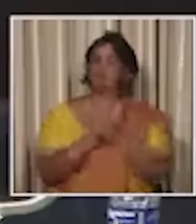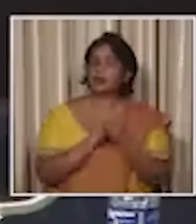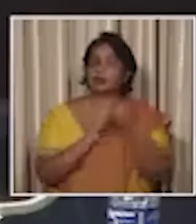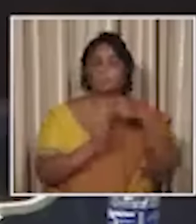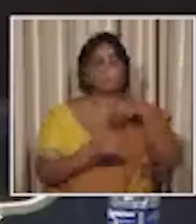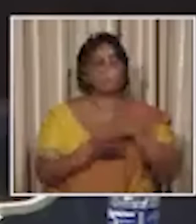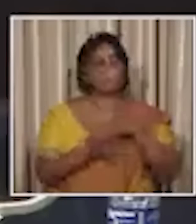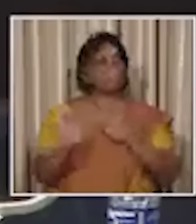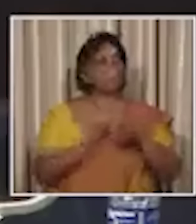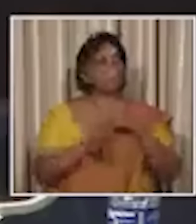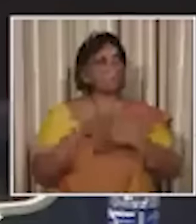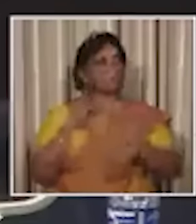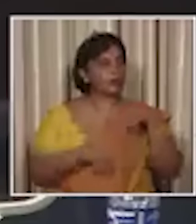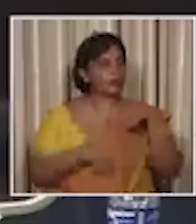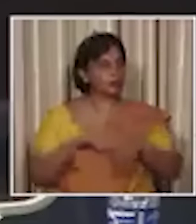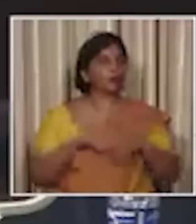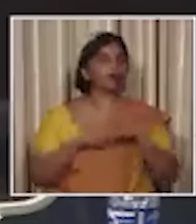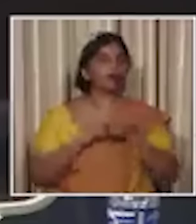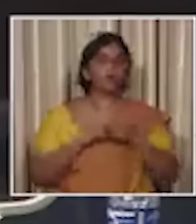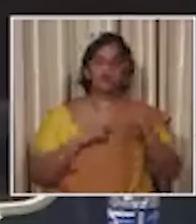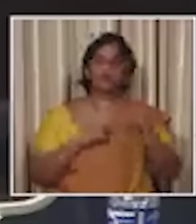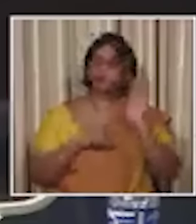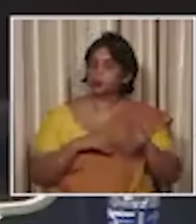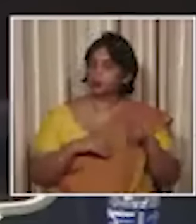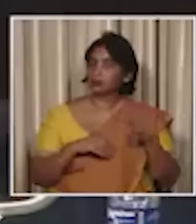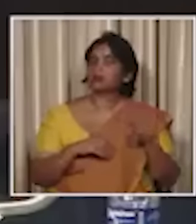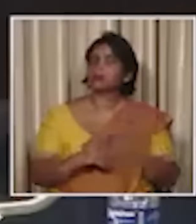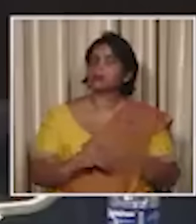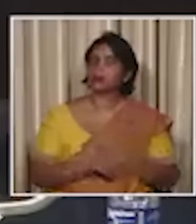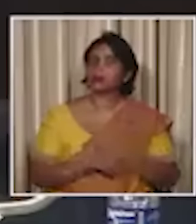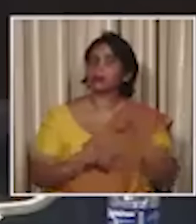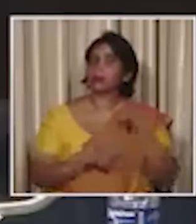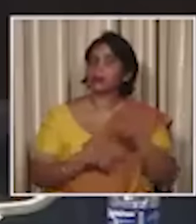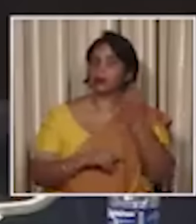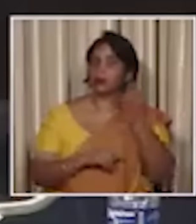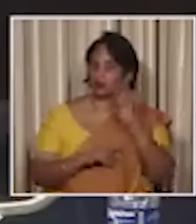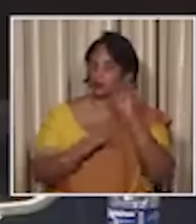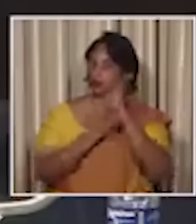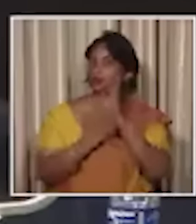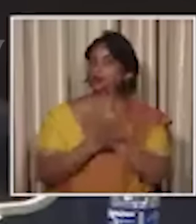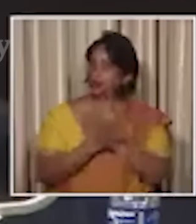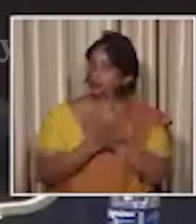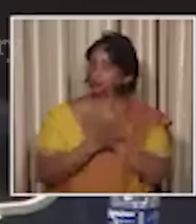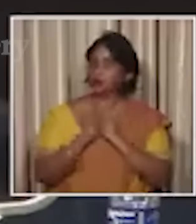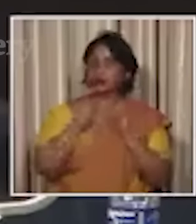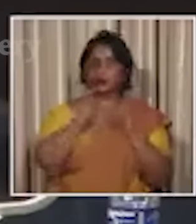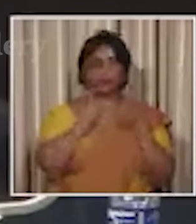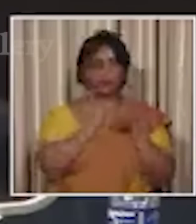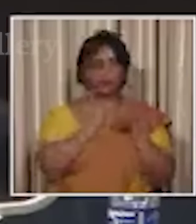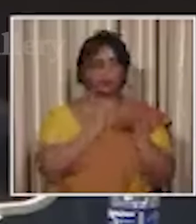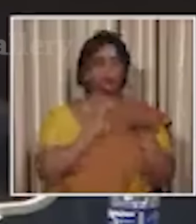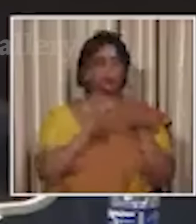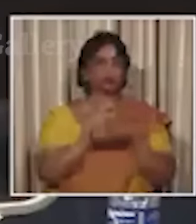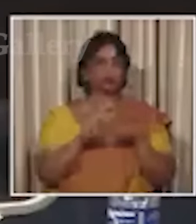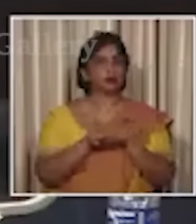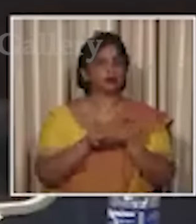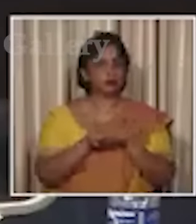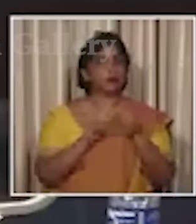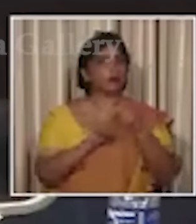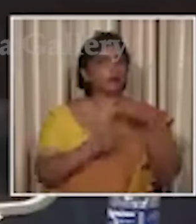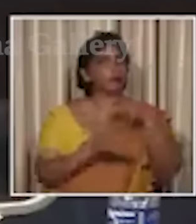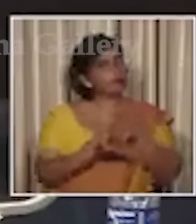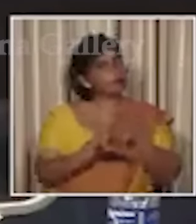வலியுறுத்தப்பட்டு கொண்டிருக்கிறது. இந்த 13ஆம் திருத்தச் சட்டம் மாகாண சபைகள் என்பது தமிழ் மக்கள் 36 வருடங்களாக நிராகரித்து கொண்டு வருகின்ற ஒரு விடயம். ஆகவே